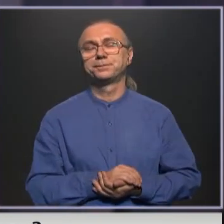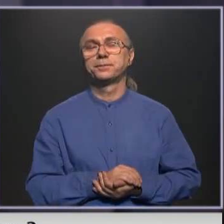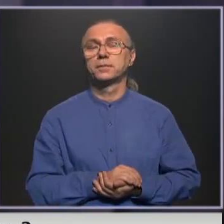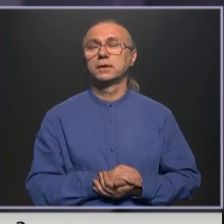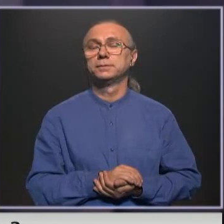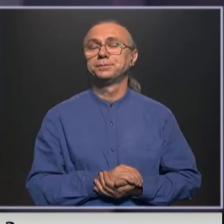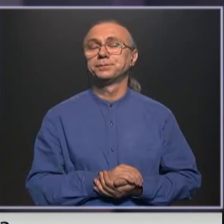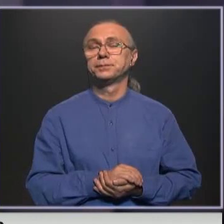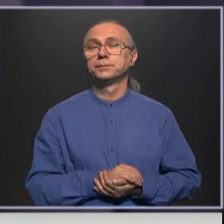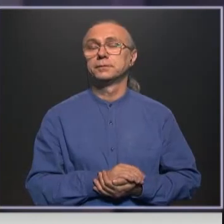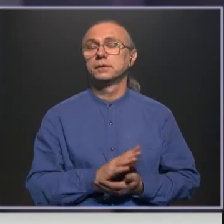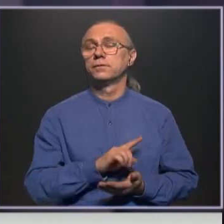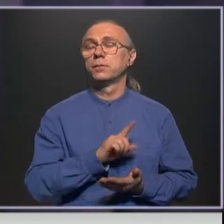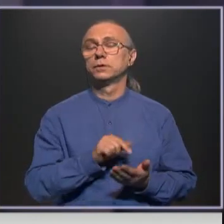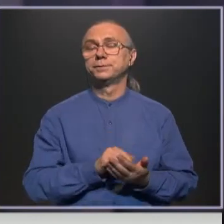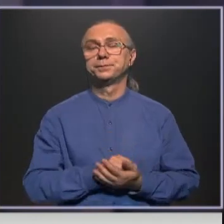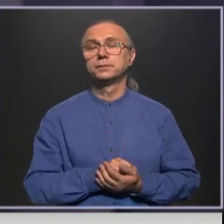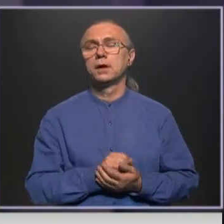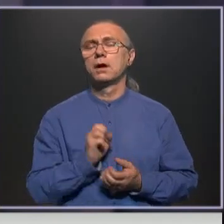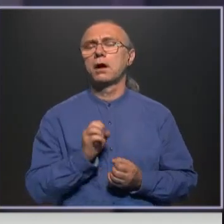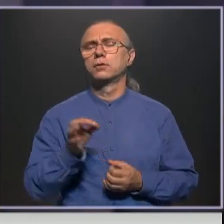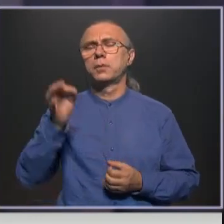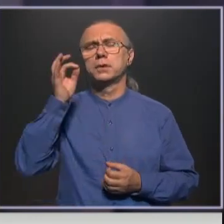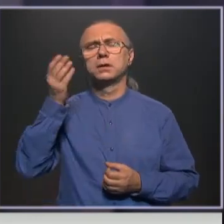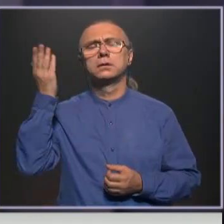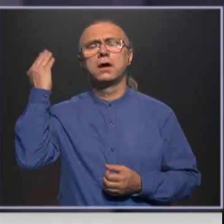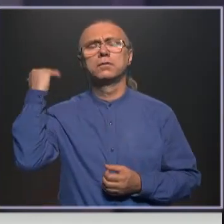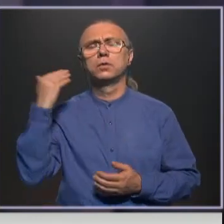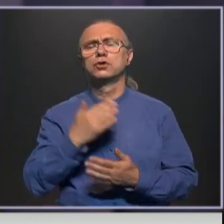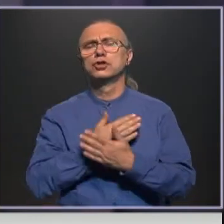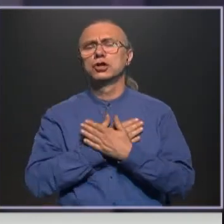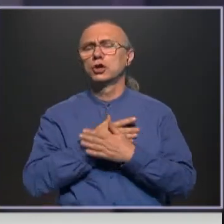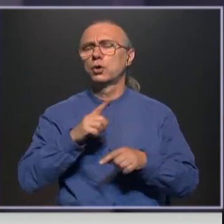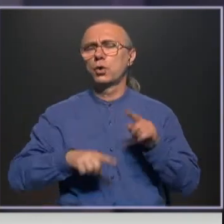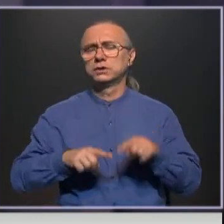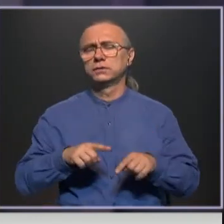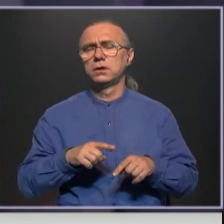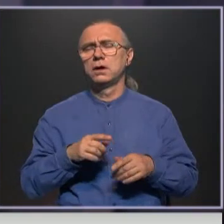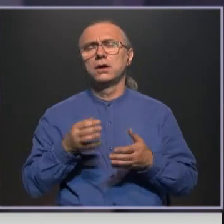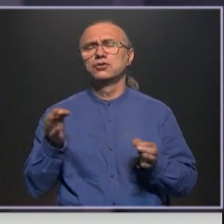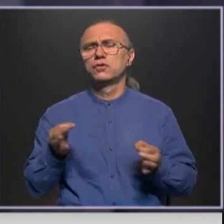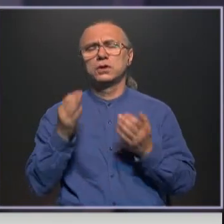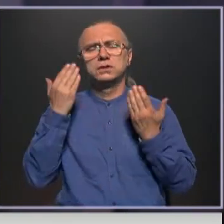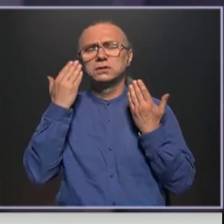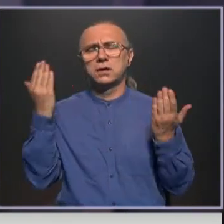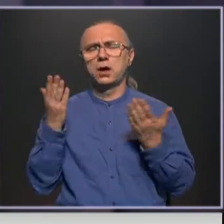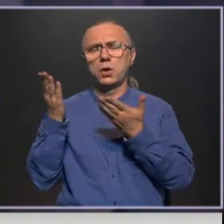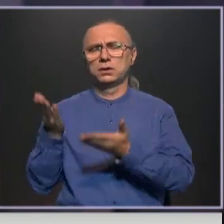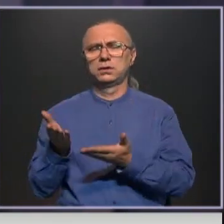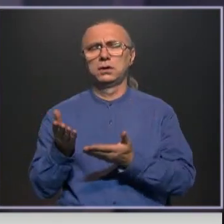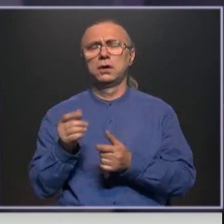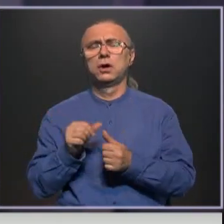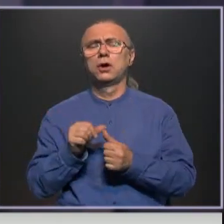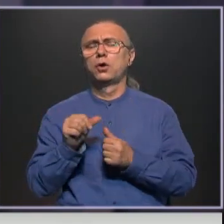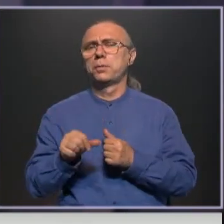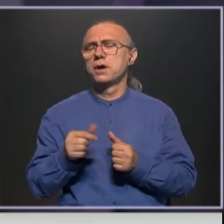здравствуйте. Вот такой вопрос. Как поминать давно ушедших родственников, о которых не знаю ничего, кроме имени? Речь о прабабушках и прадедушках. Я